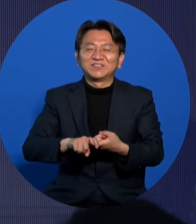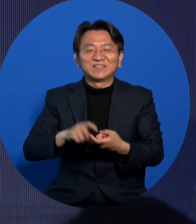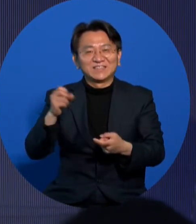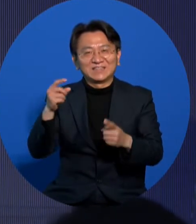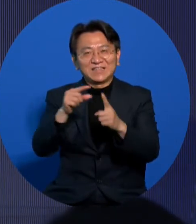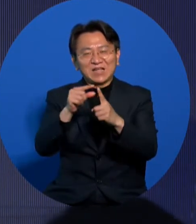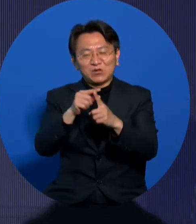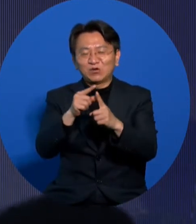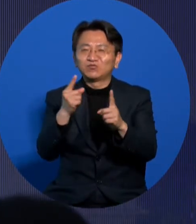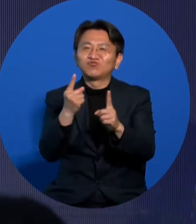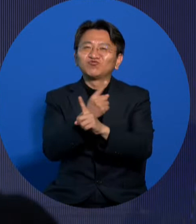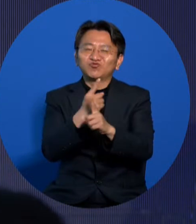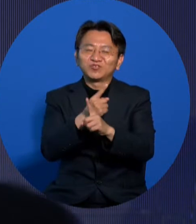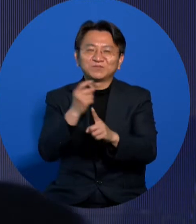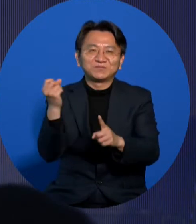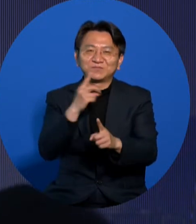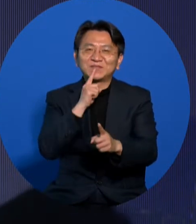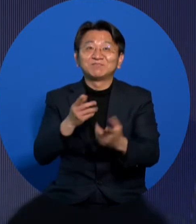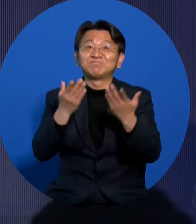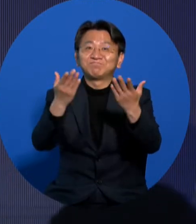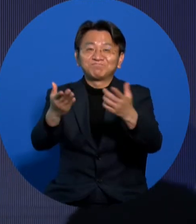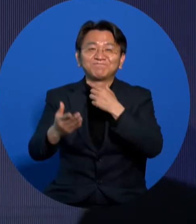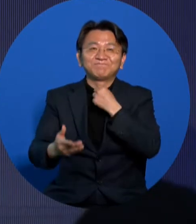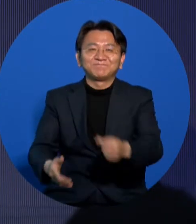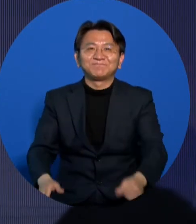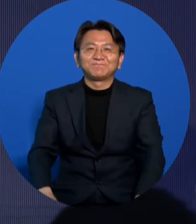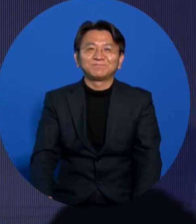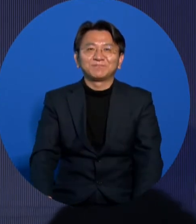한번 상기시키고 싶습니다.